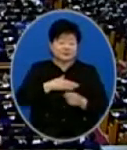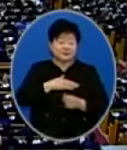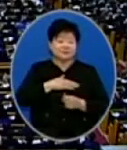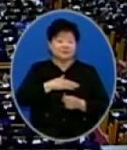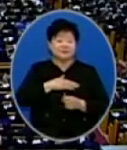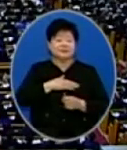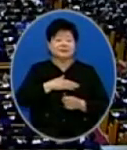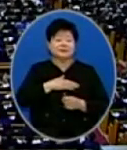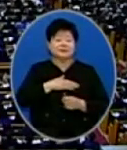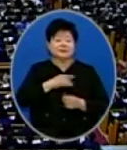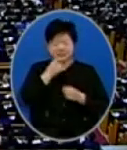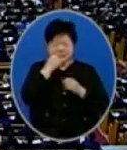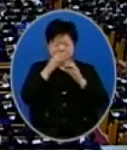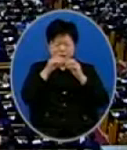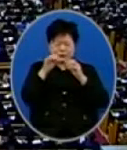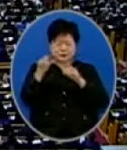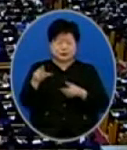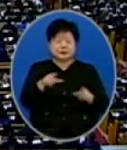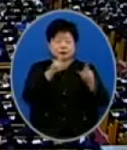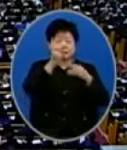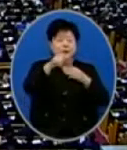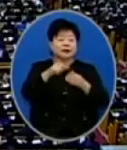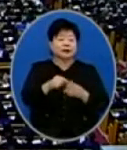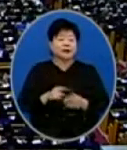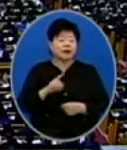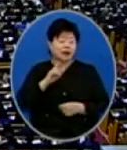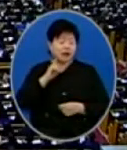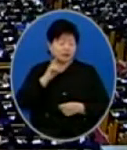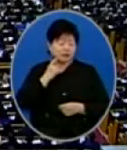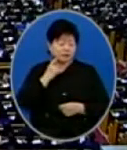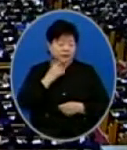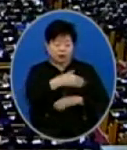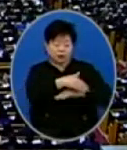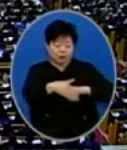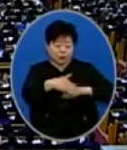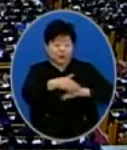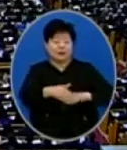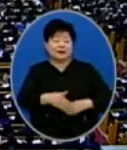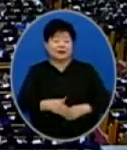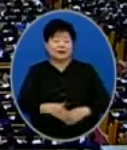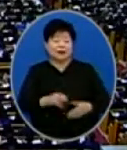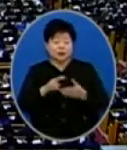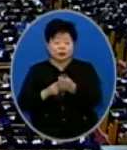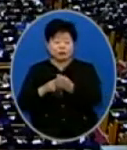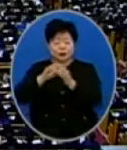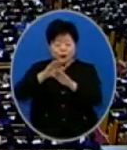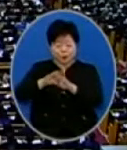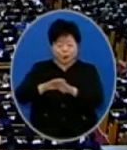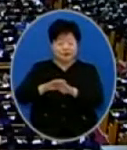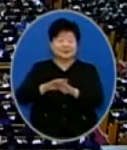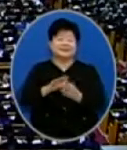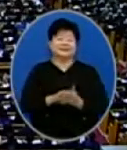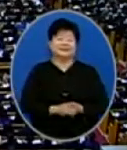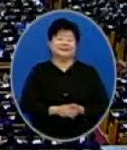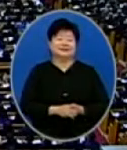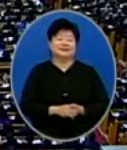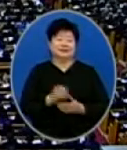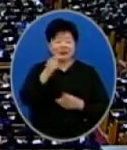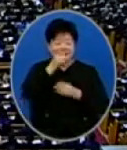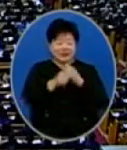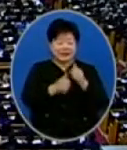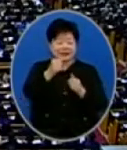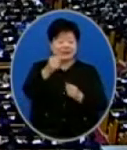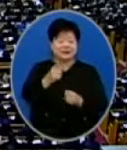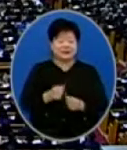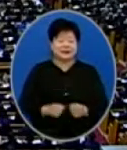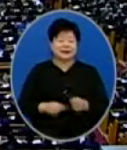한낱 먼지 같은 삶에 이토록 아름다운 계획을 숨겨 놓으셨을 줄이야 위대하신